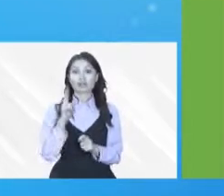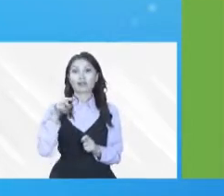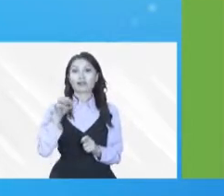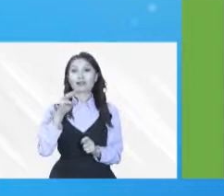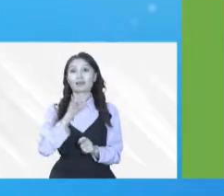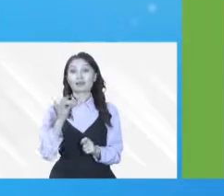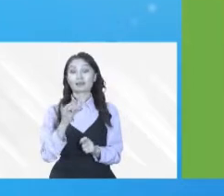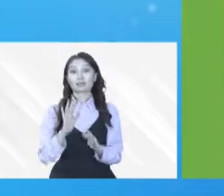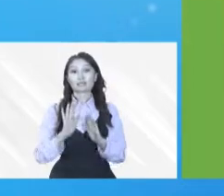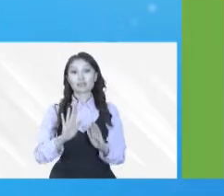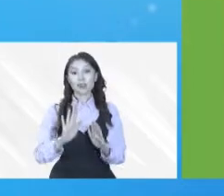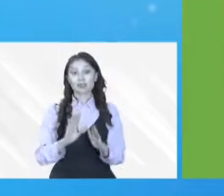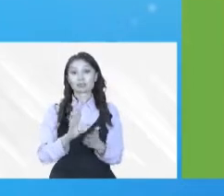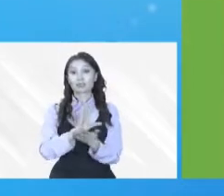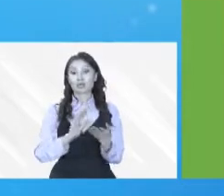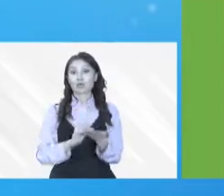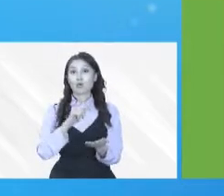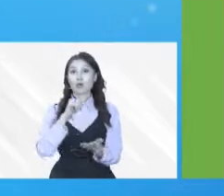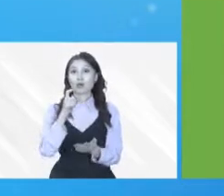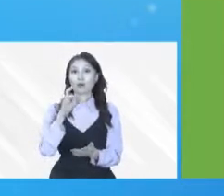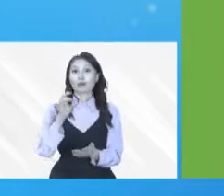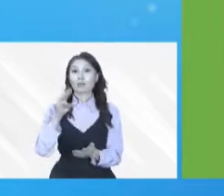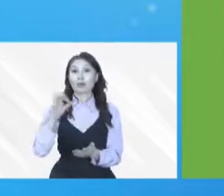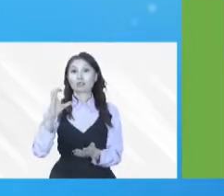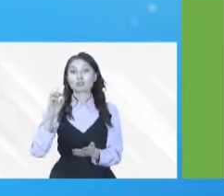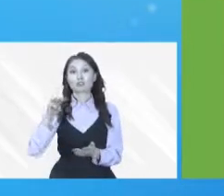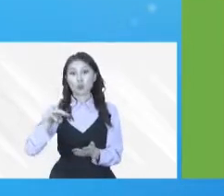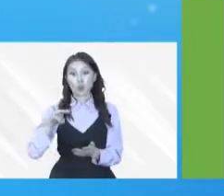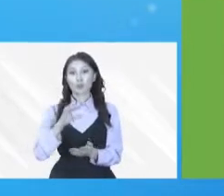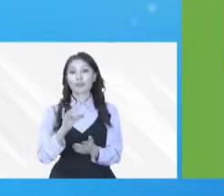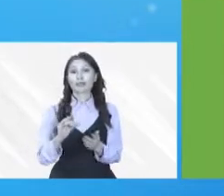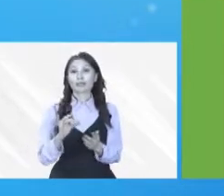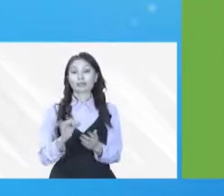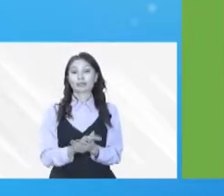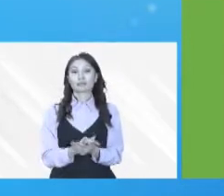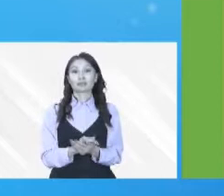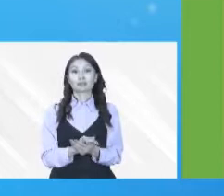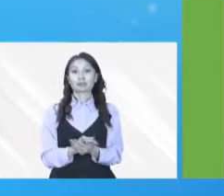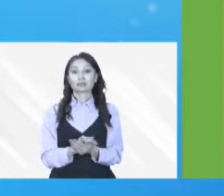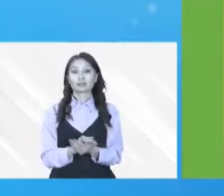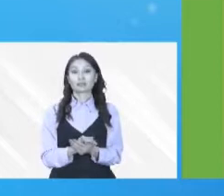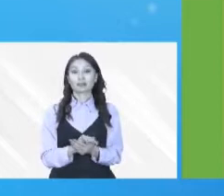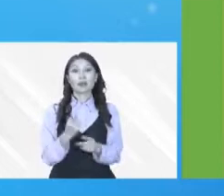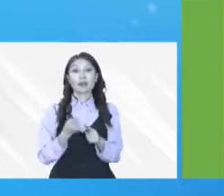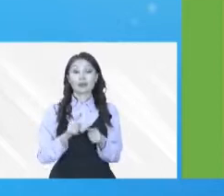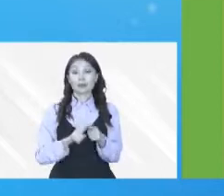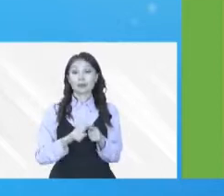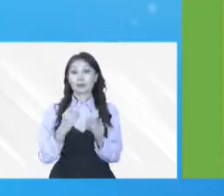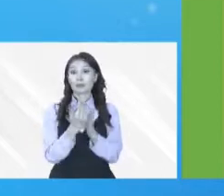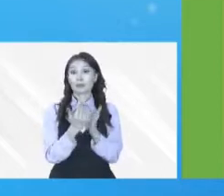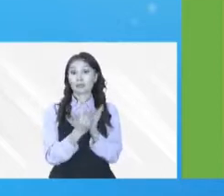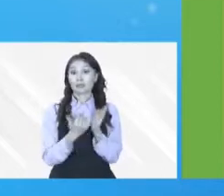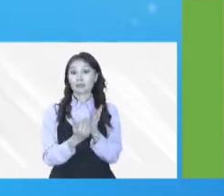клетки с таким же набором хромосом, как и у исходной клетки. Этот